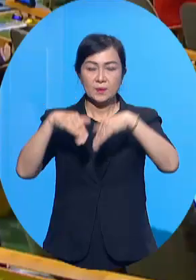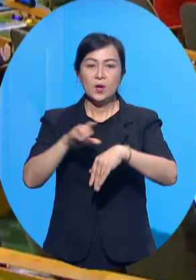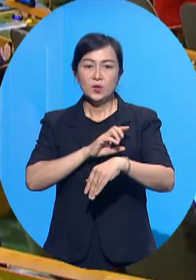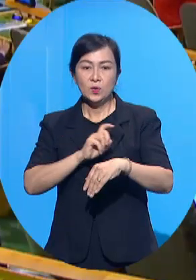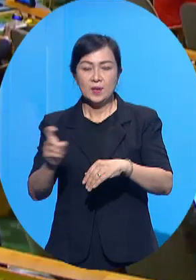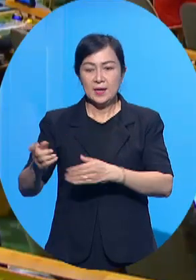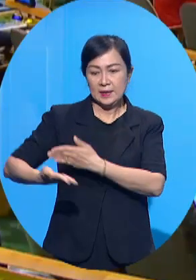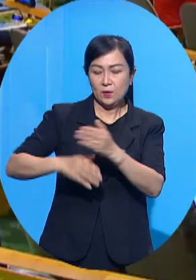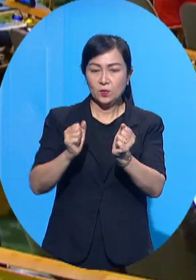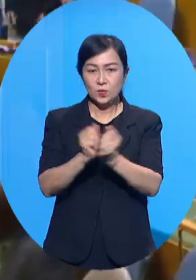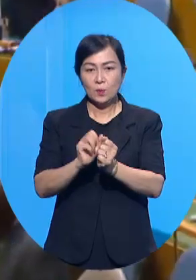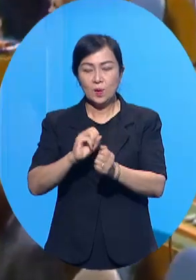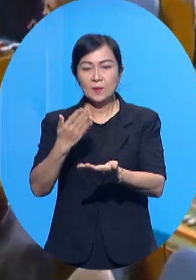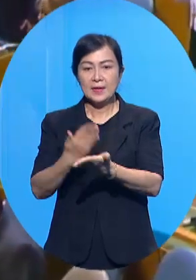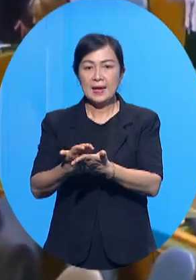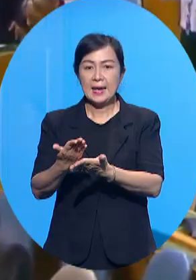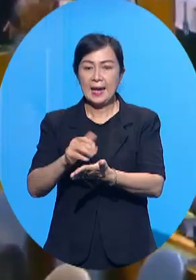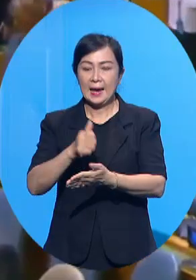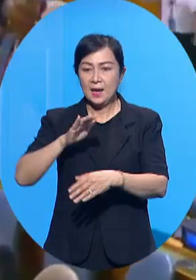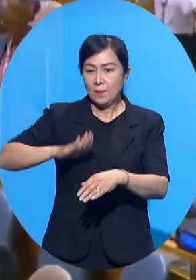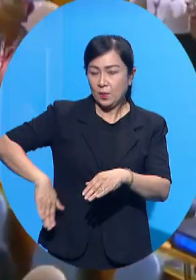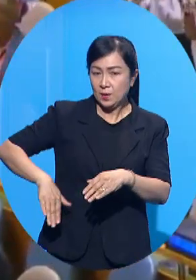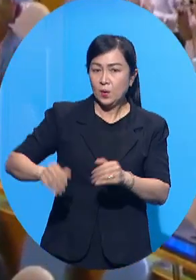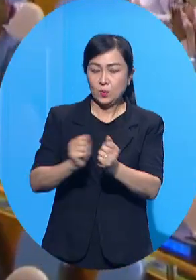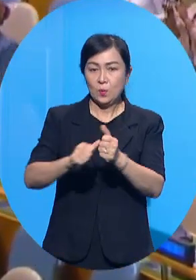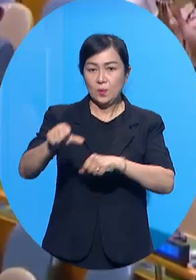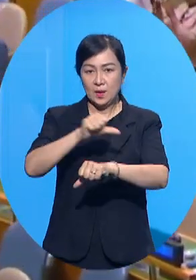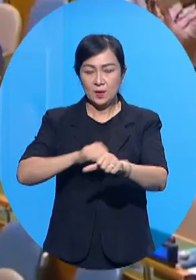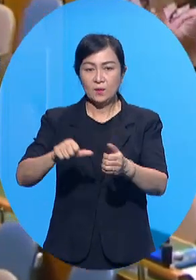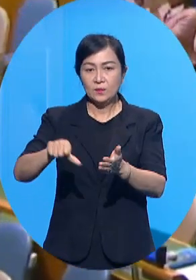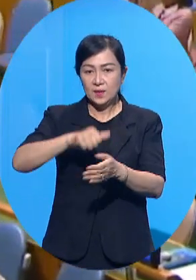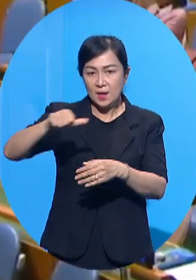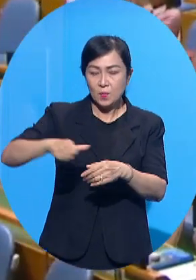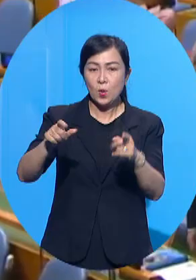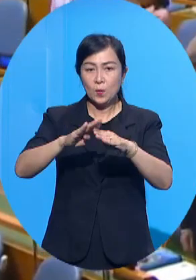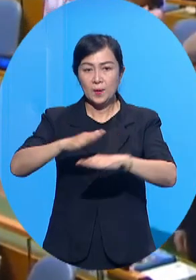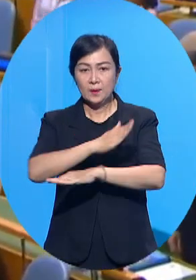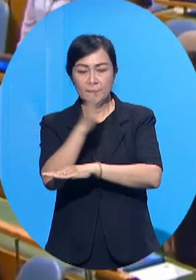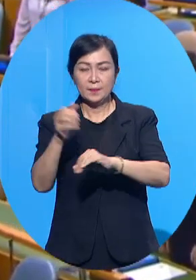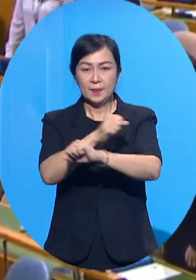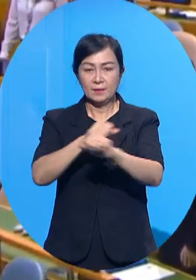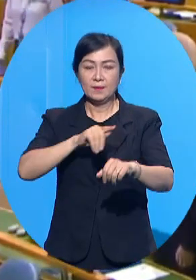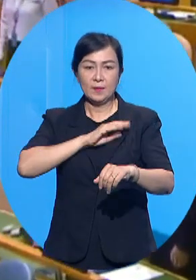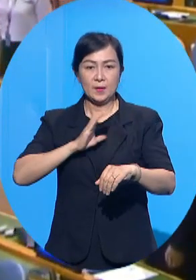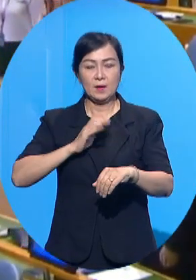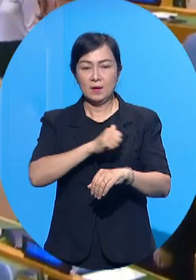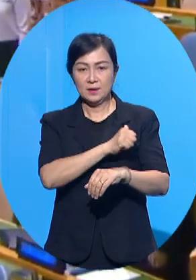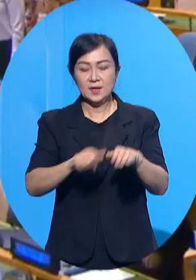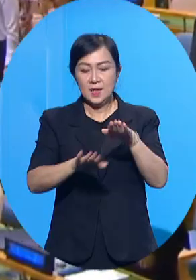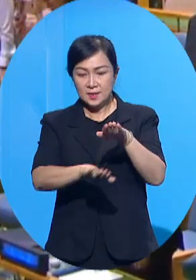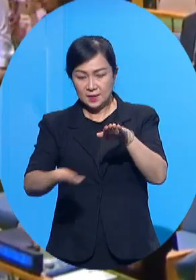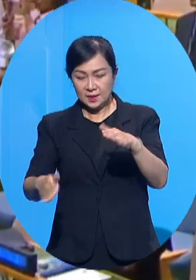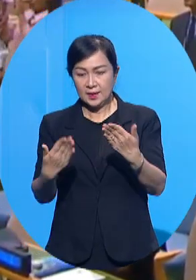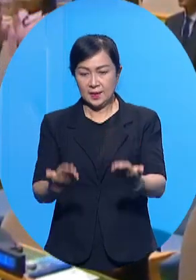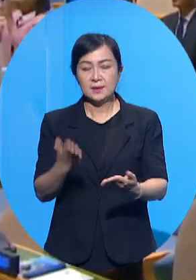chung cấp cao năm nay là không để ai bị bỏ lại phía sau cùng nhau hành động vì sự tiến bộ của hòa bình phát triển bền dững phẩm giá con người cho các thế hệ hiện